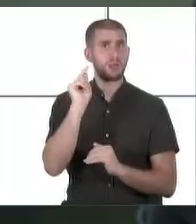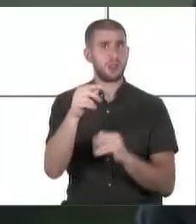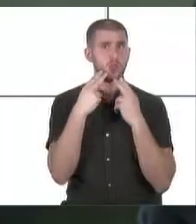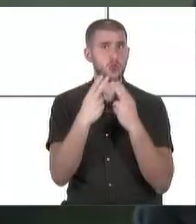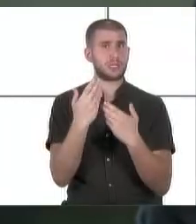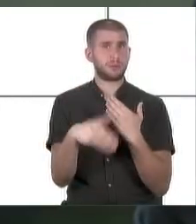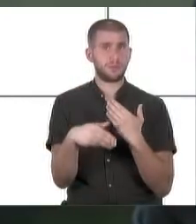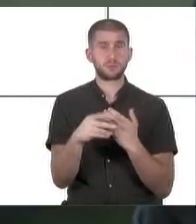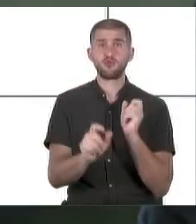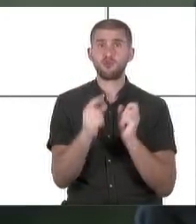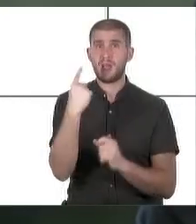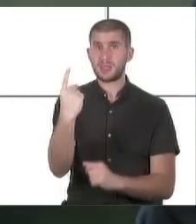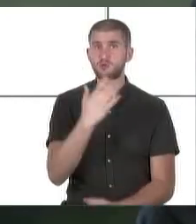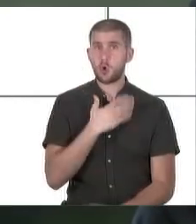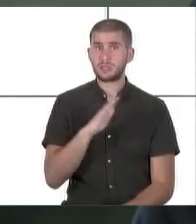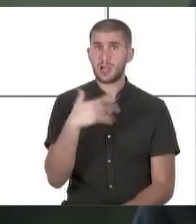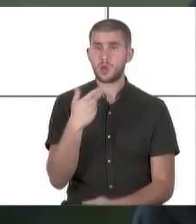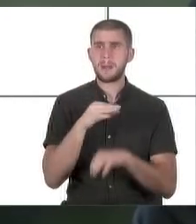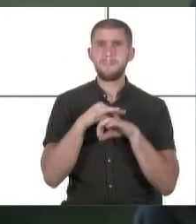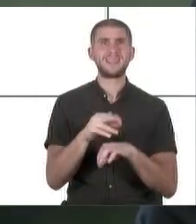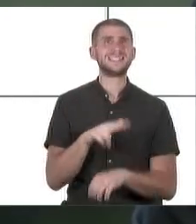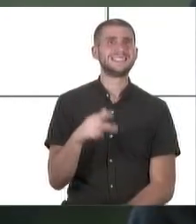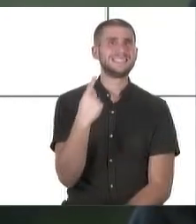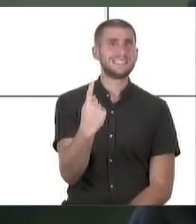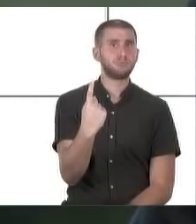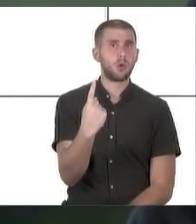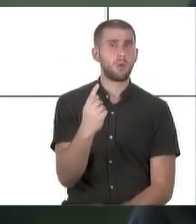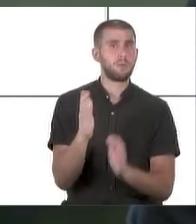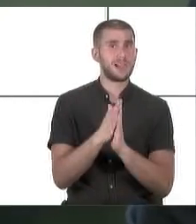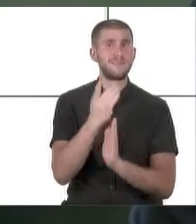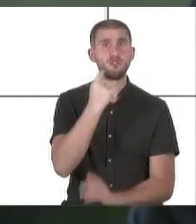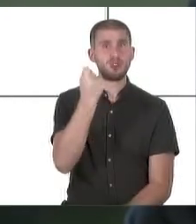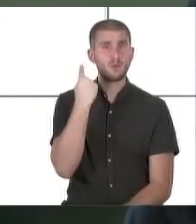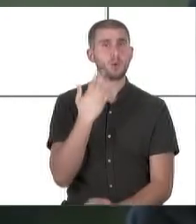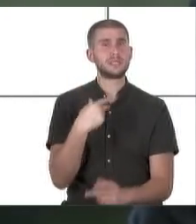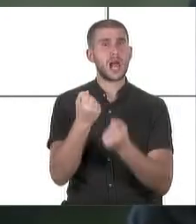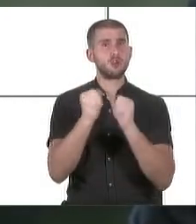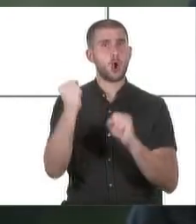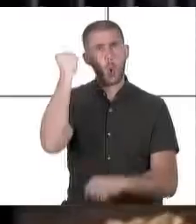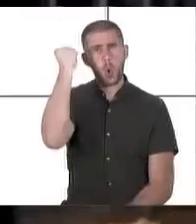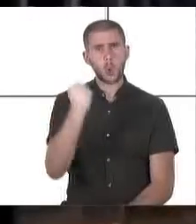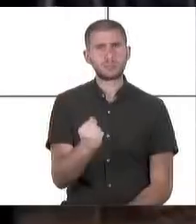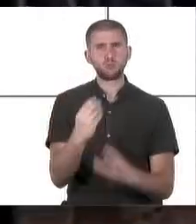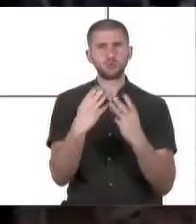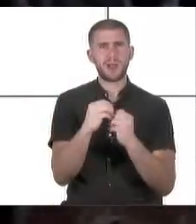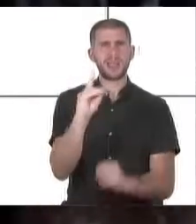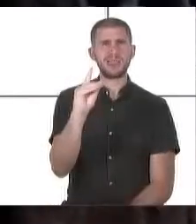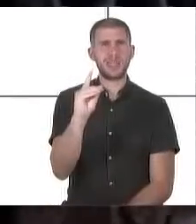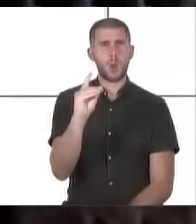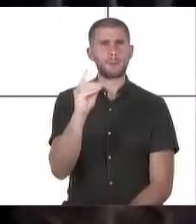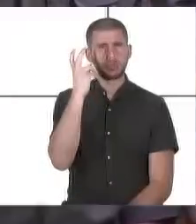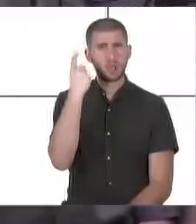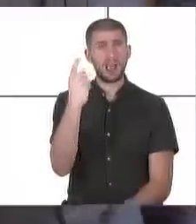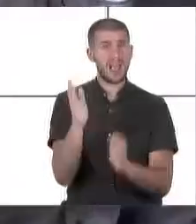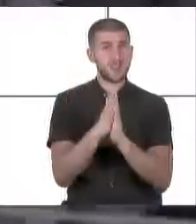כזאת. כשאדם כזה שרוצה להיות מנהיג ציבור קורא לפני שבוע לשחרר את רוצחי משפחת דוואבשה,